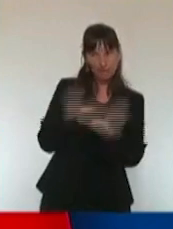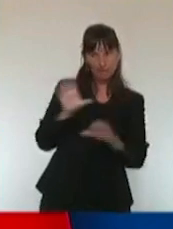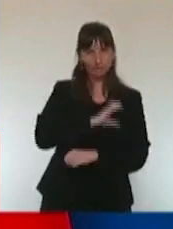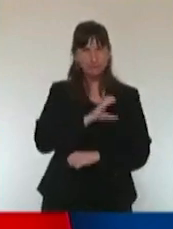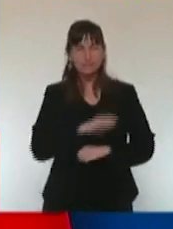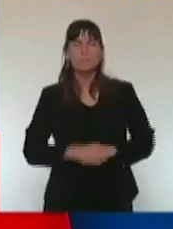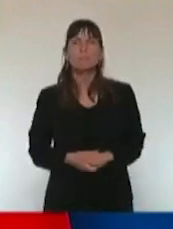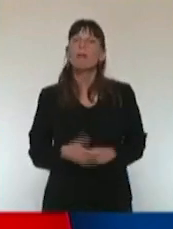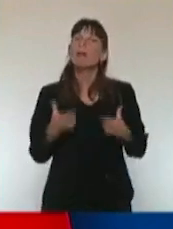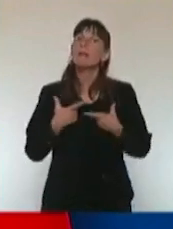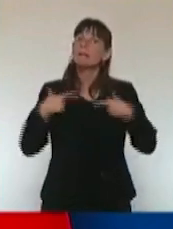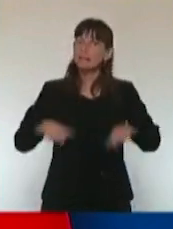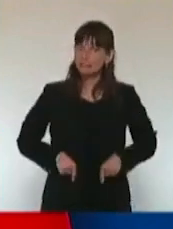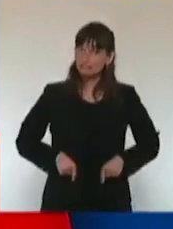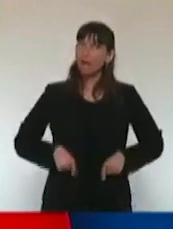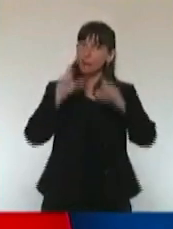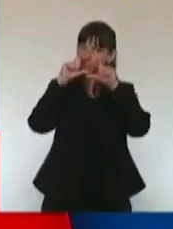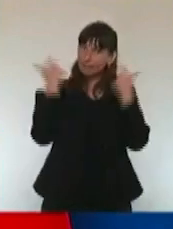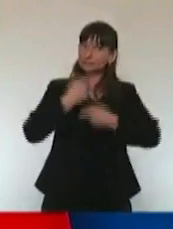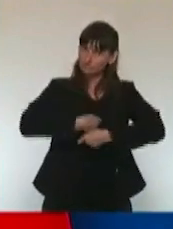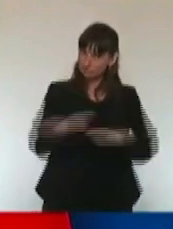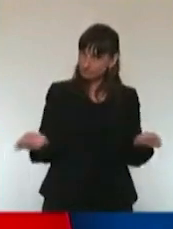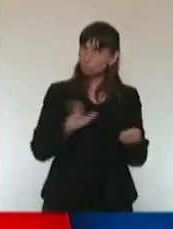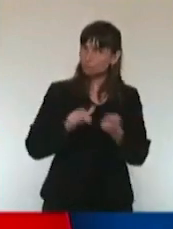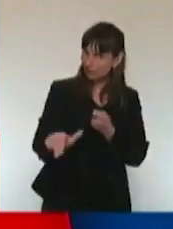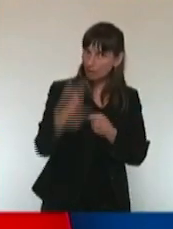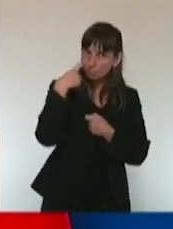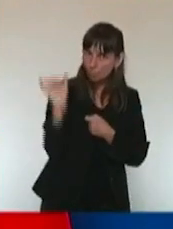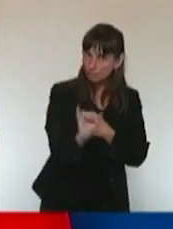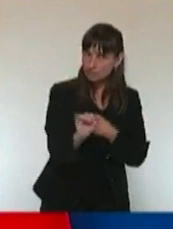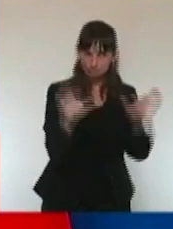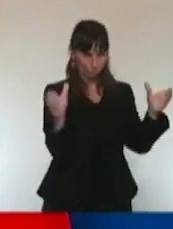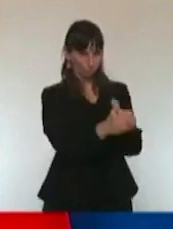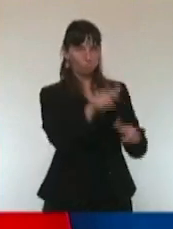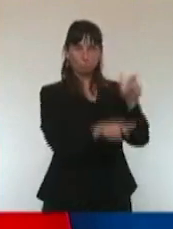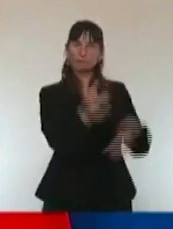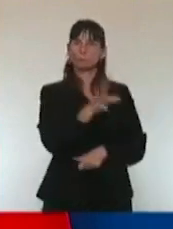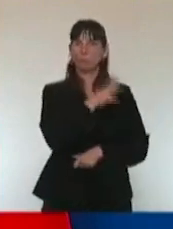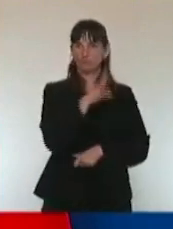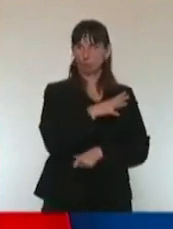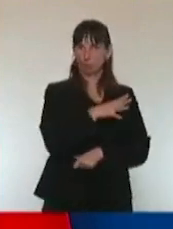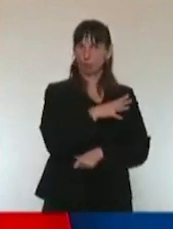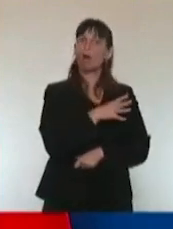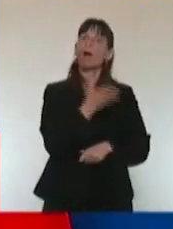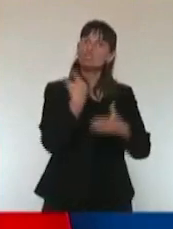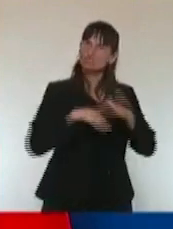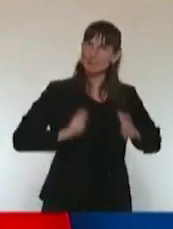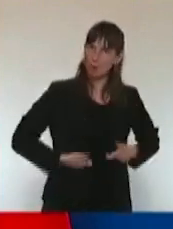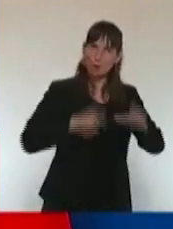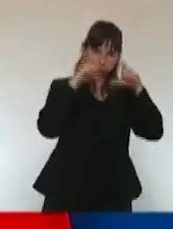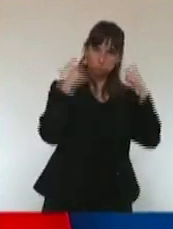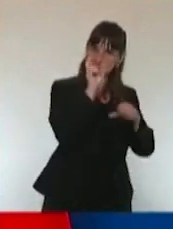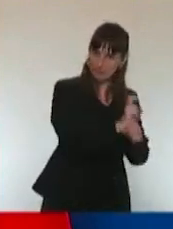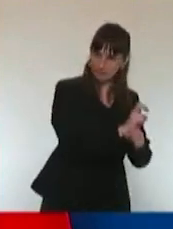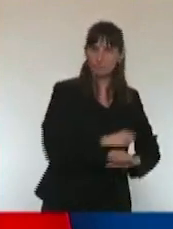l'état va distribuer des masques il va distribuer des masques aux professeurs qui devront les porter dans leur classe il va distribuer des masques aux